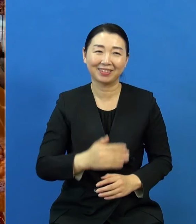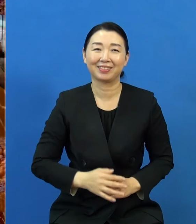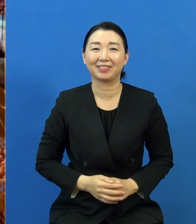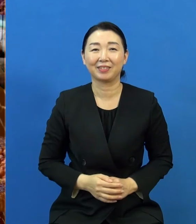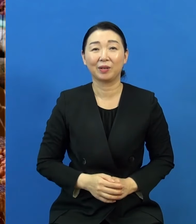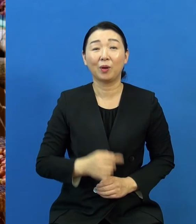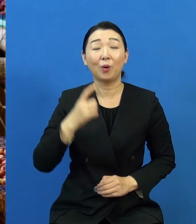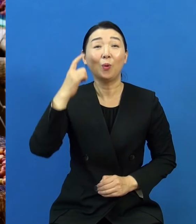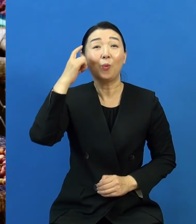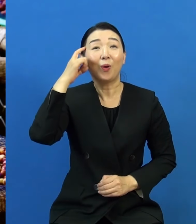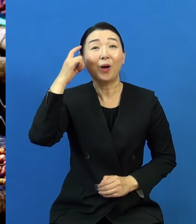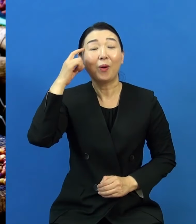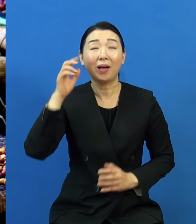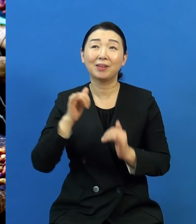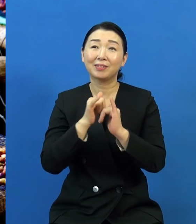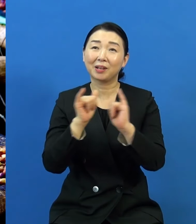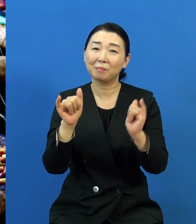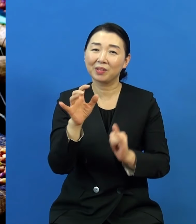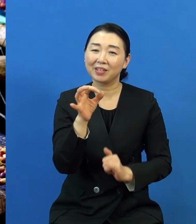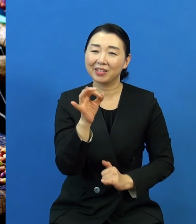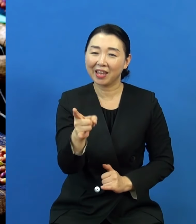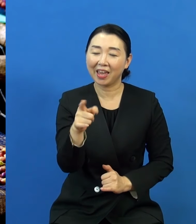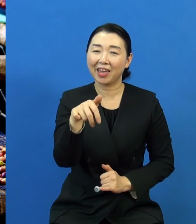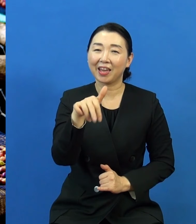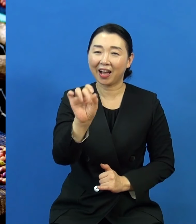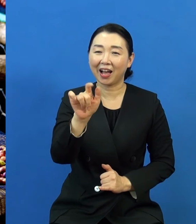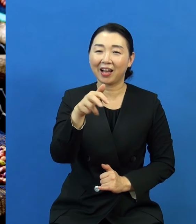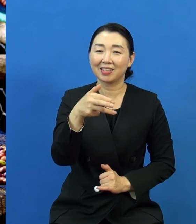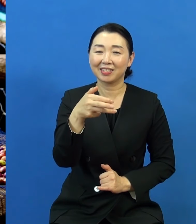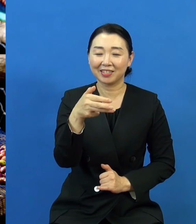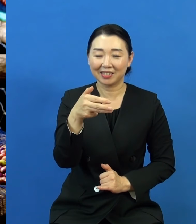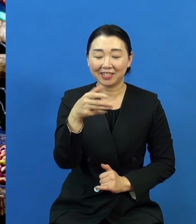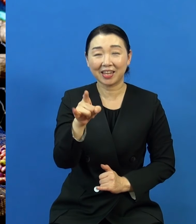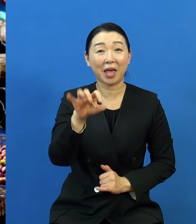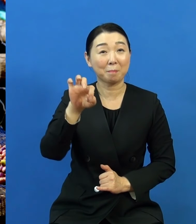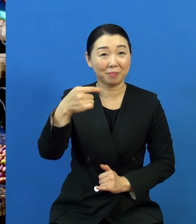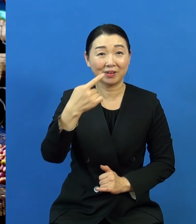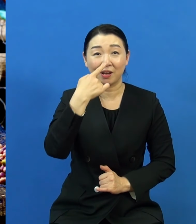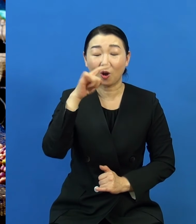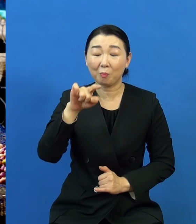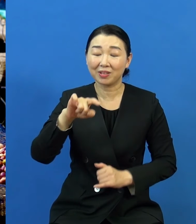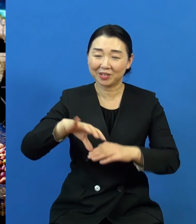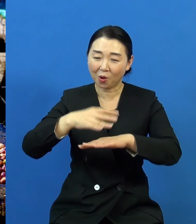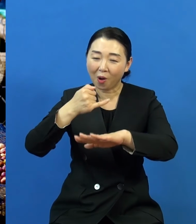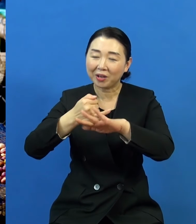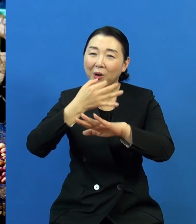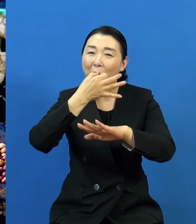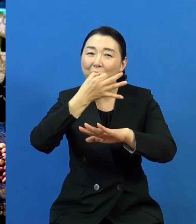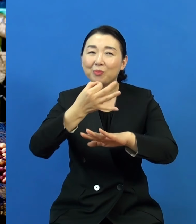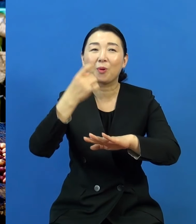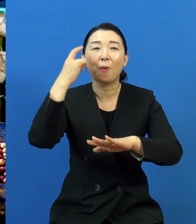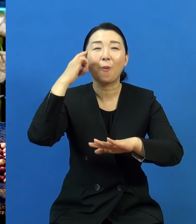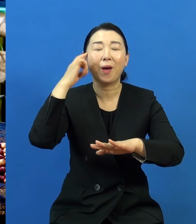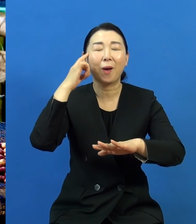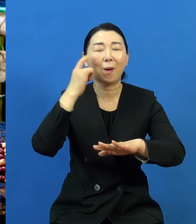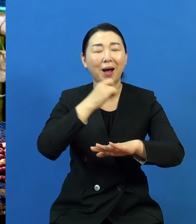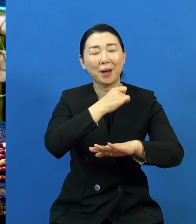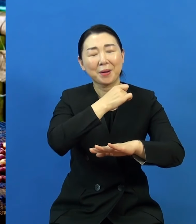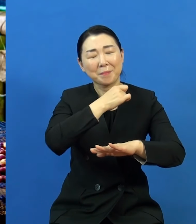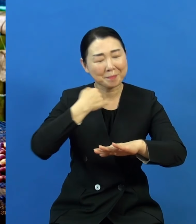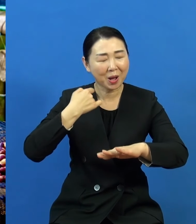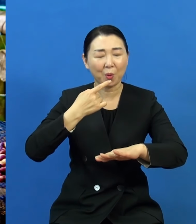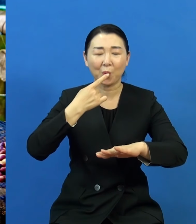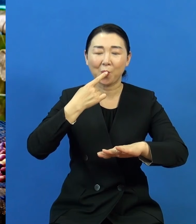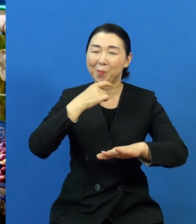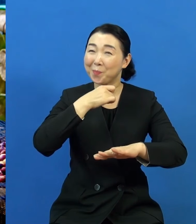왜 사람들이 예가체프를 커피의 여왕이라 부르는지, 그 커피가 가진 맛깔난 산미,